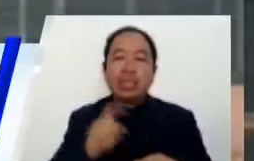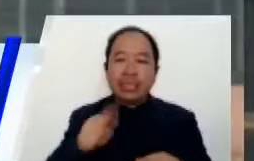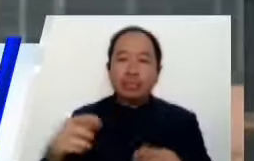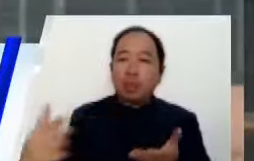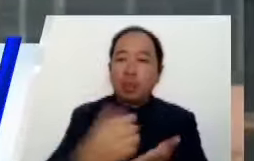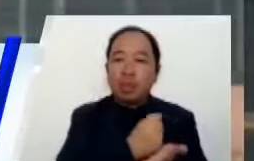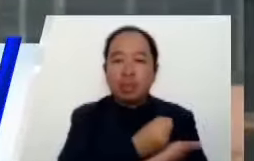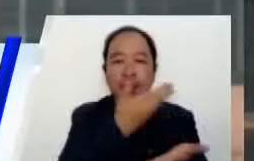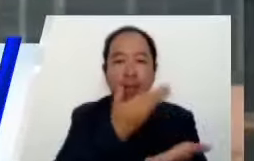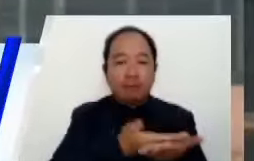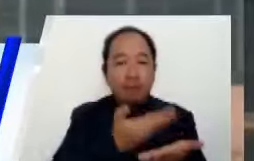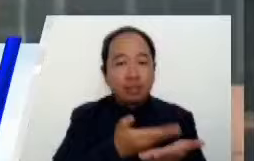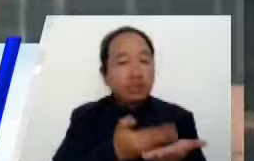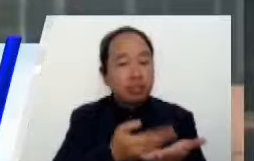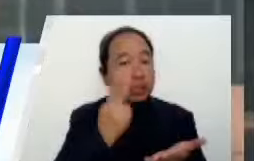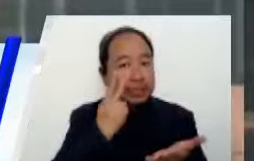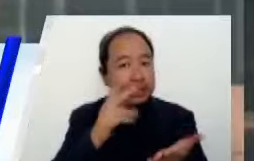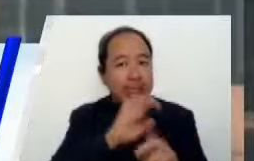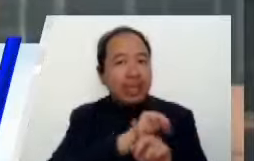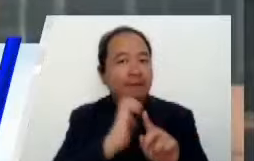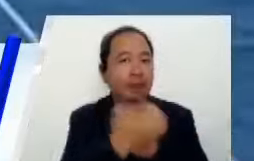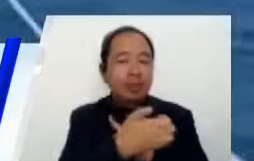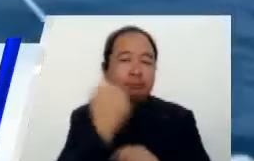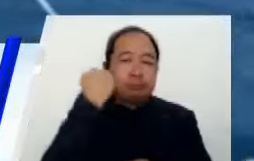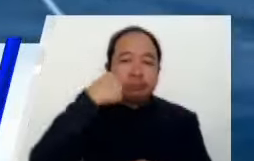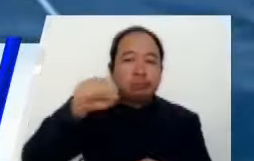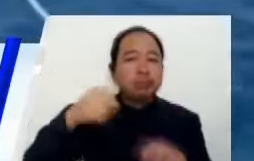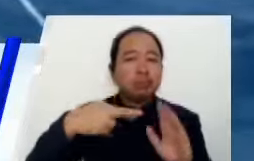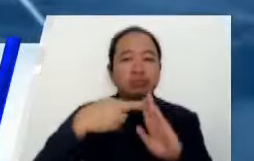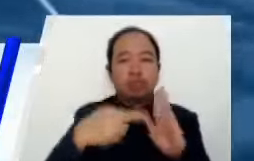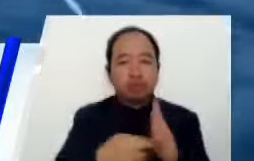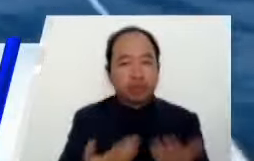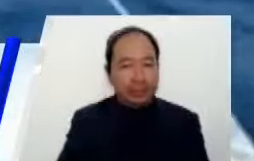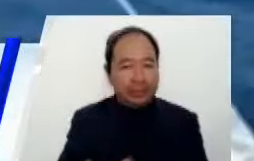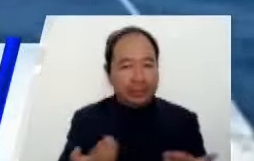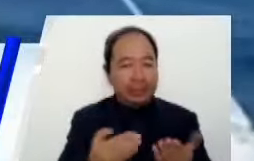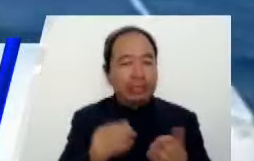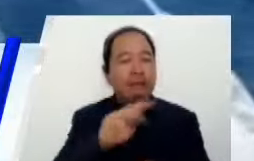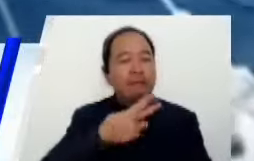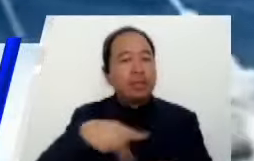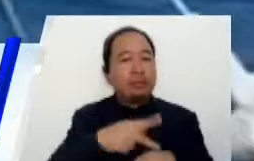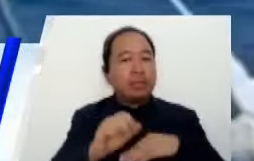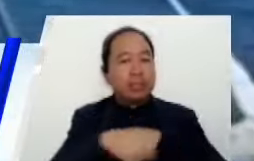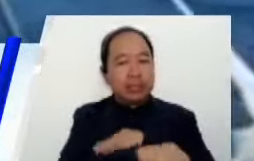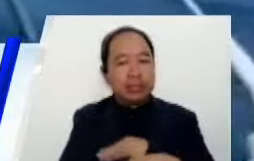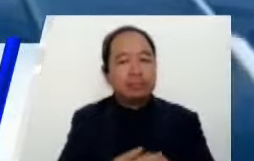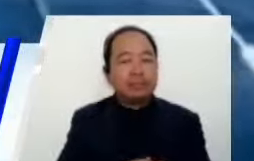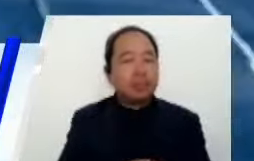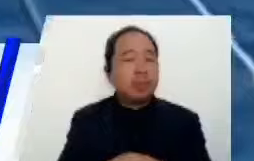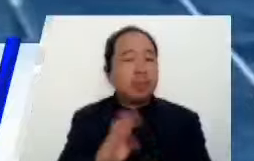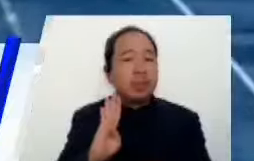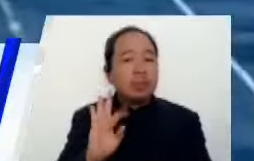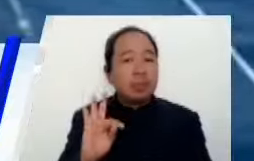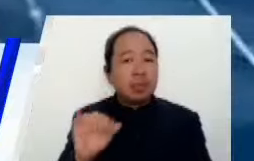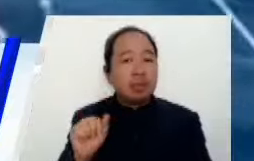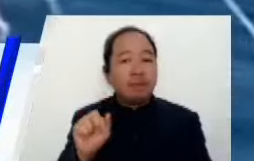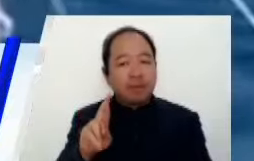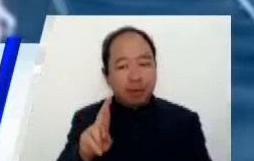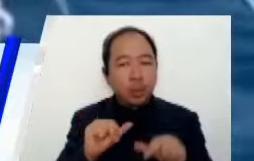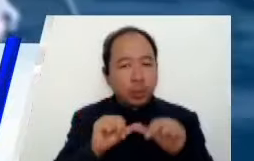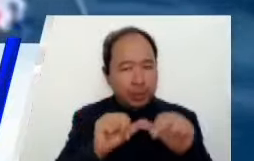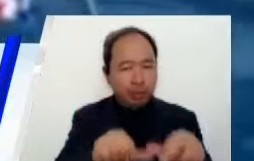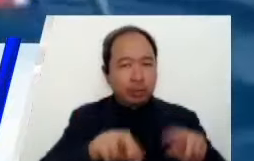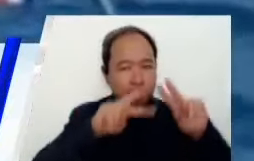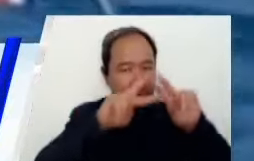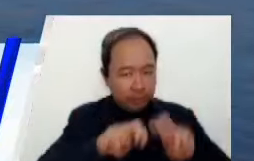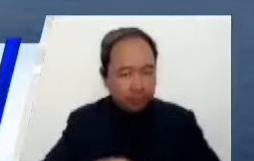tolerate environmental degradation in our seas. Sabi naman ng BIFAR, nagpapatuloy sa ngayon ang kanilang beripikasyon sa sumbong ng